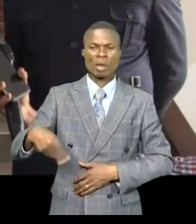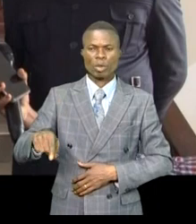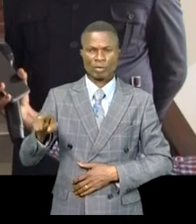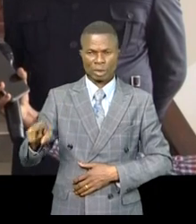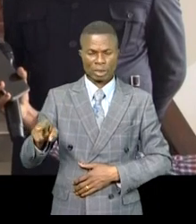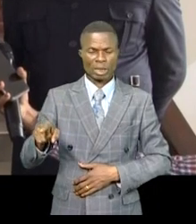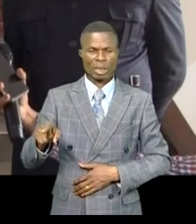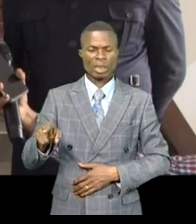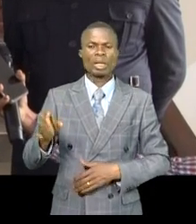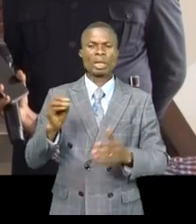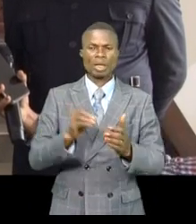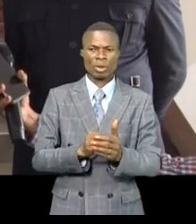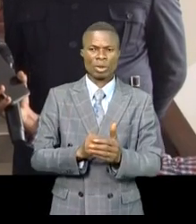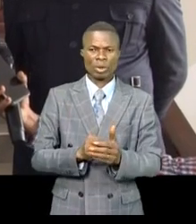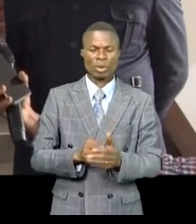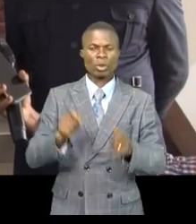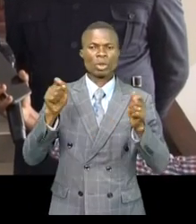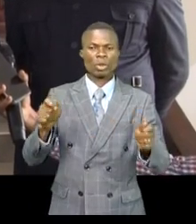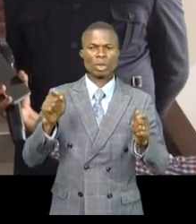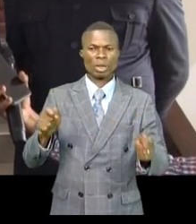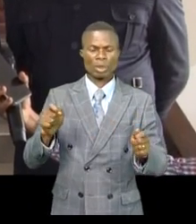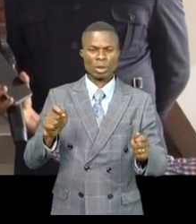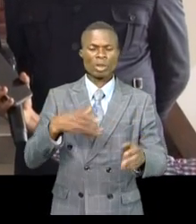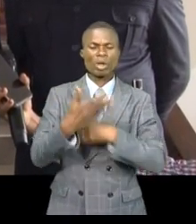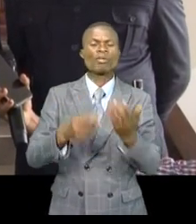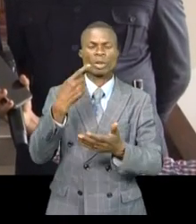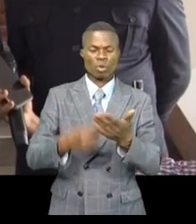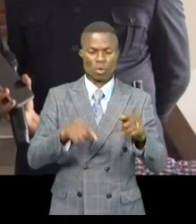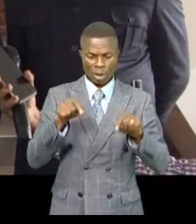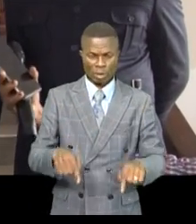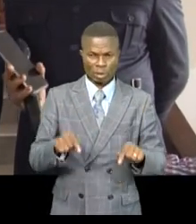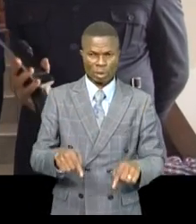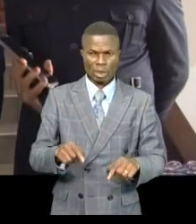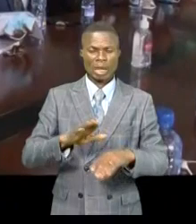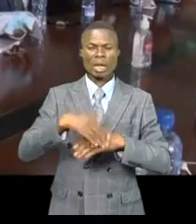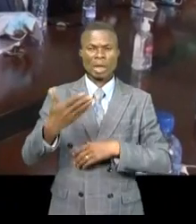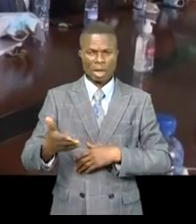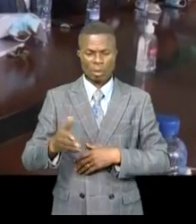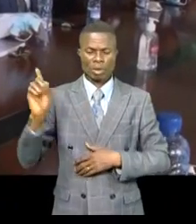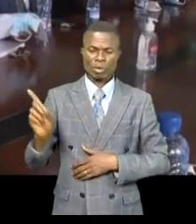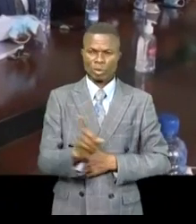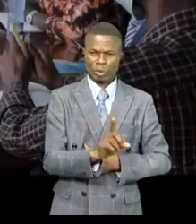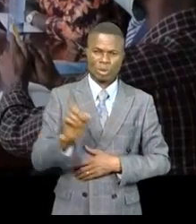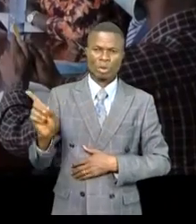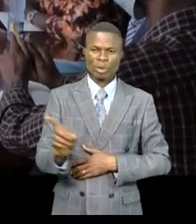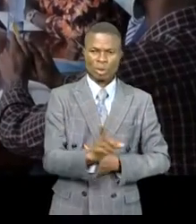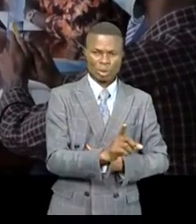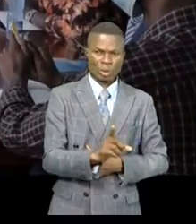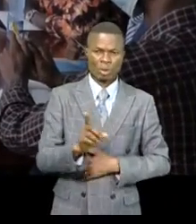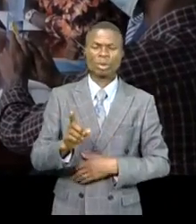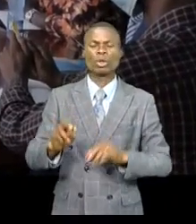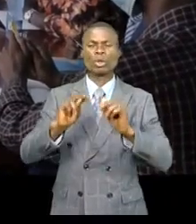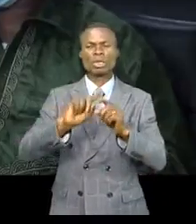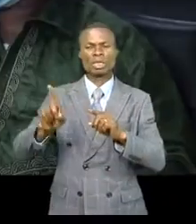ce que le journal peut faire pendant ce temps. S'en est suivi tour à tour l'ANEAP, MillerDC et